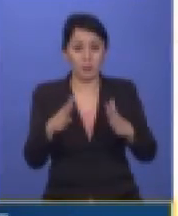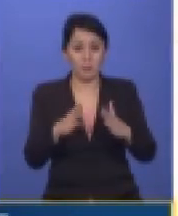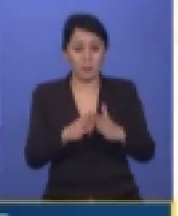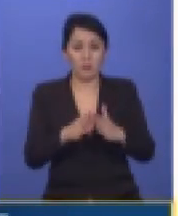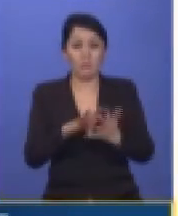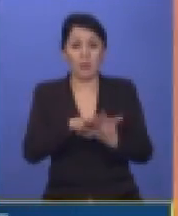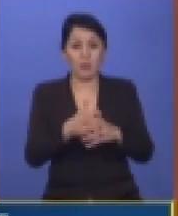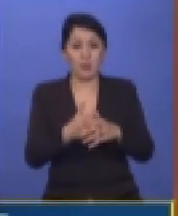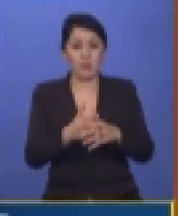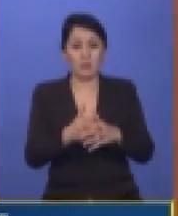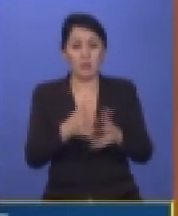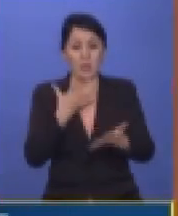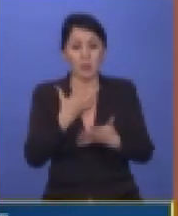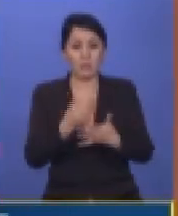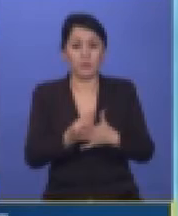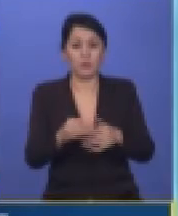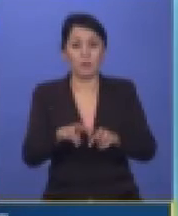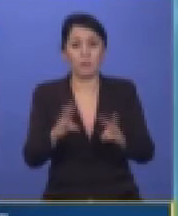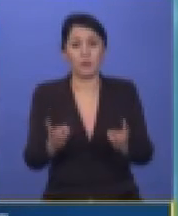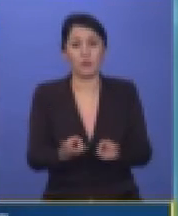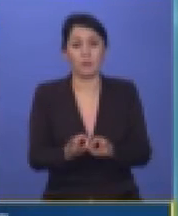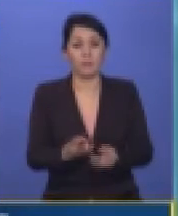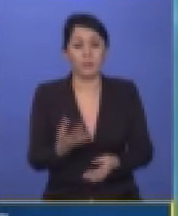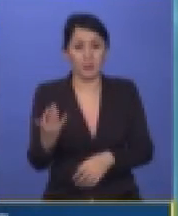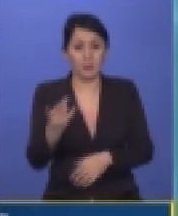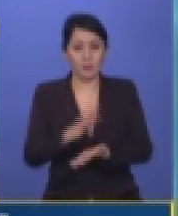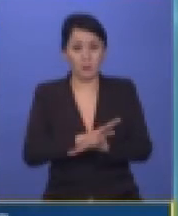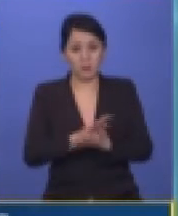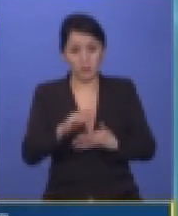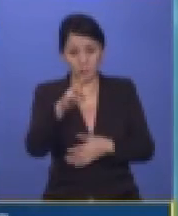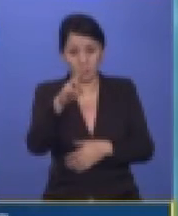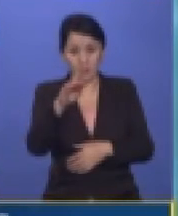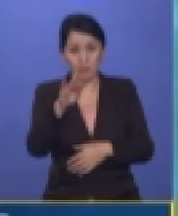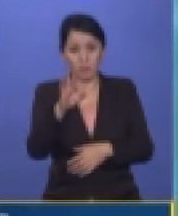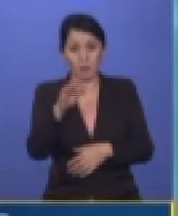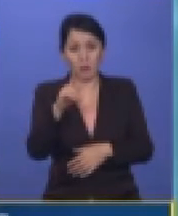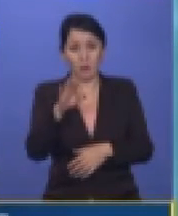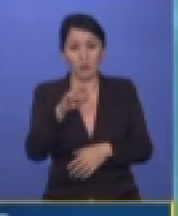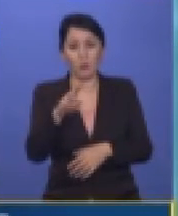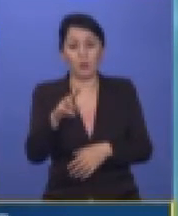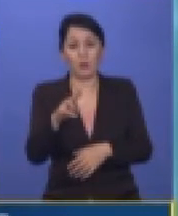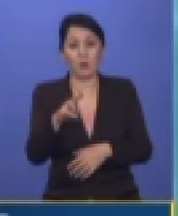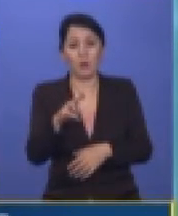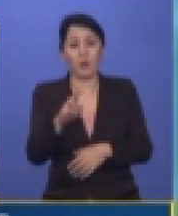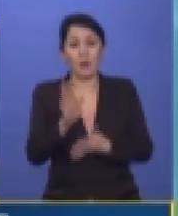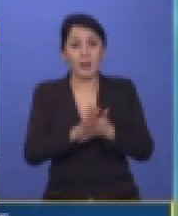следует обратить внимание на состояние печи. Необходимо очистить дымоходы, замазать